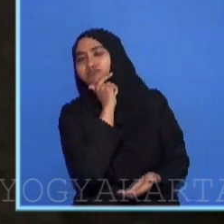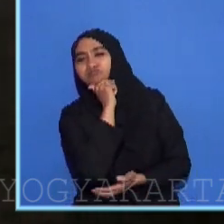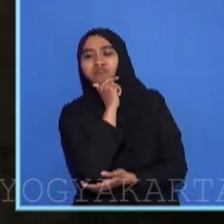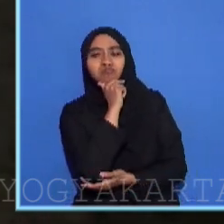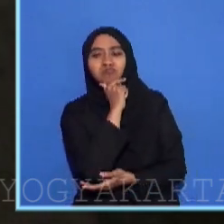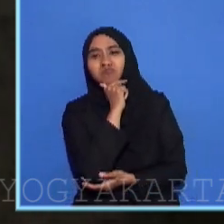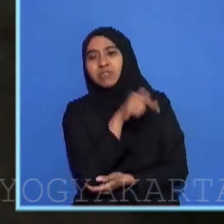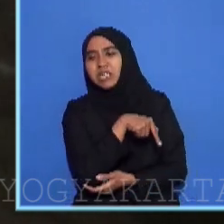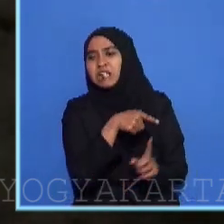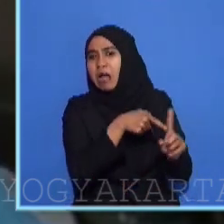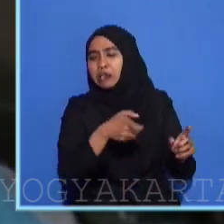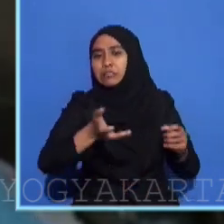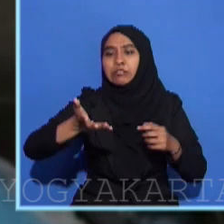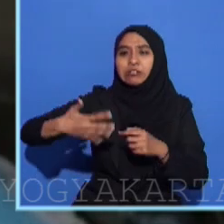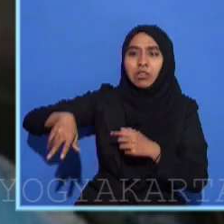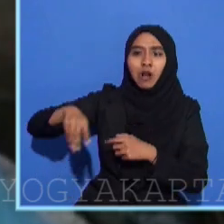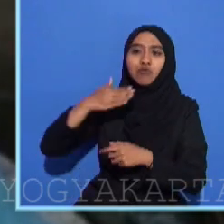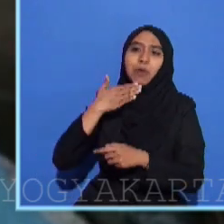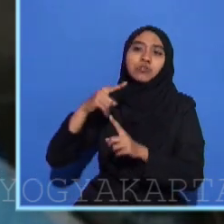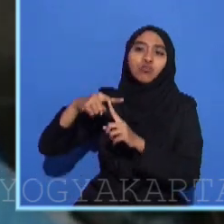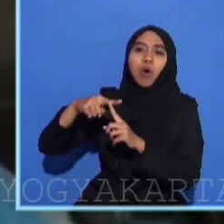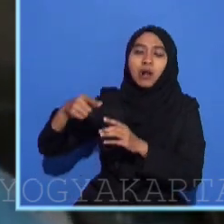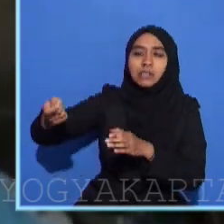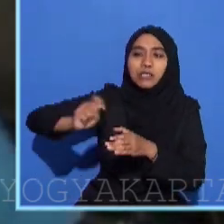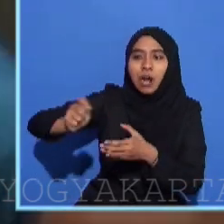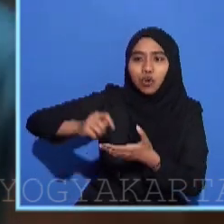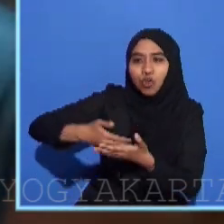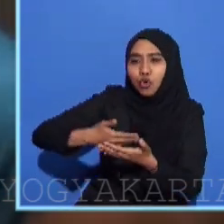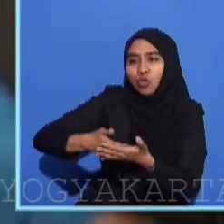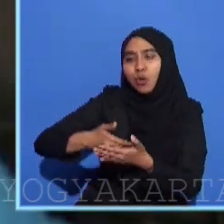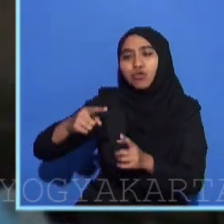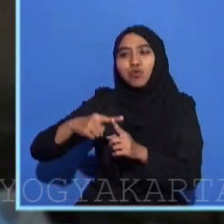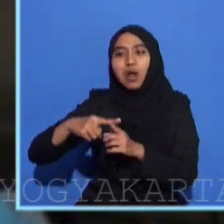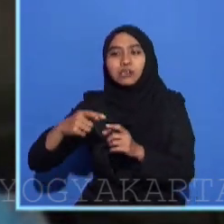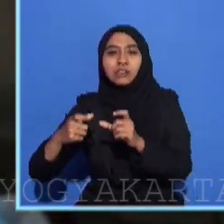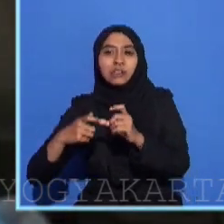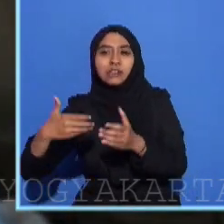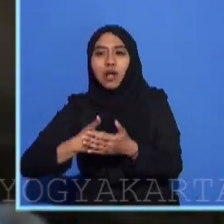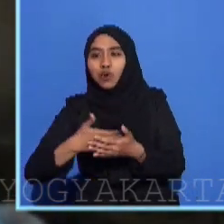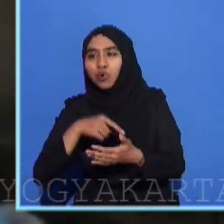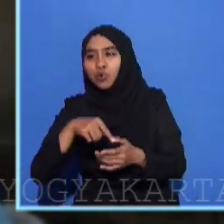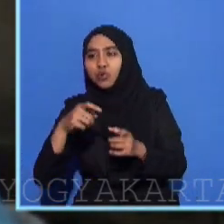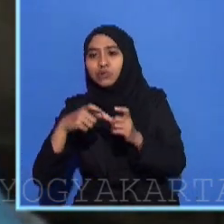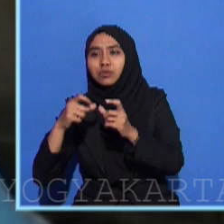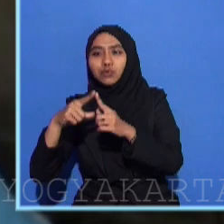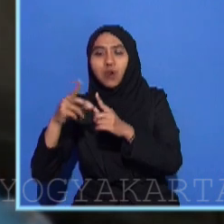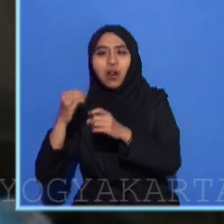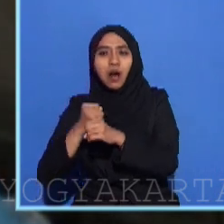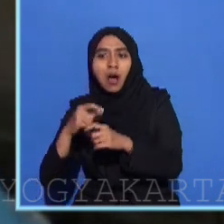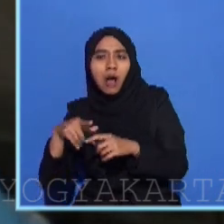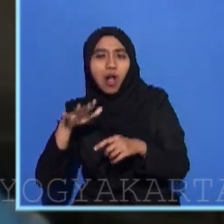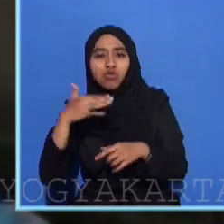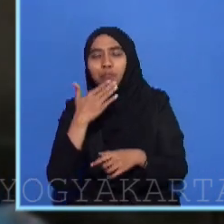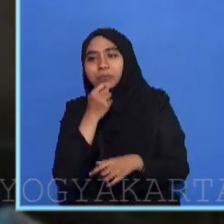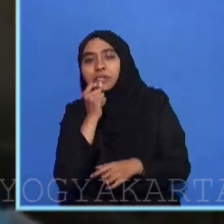riki bakul sayur-sayur cilik-cilik nih sayur gudeg. Terus nggih sing baku teng Yojo niku. Nah riki kat